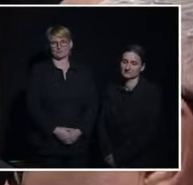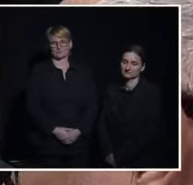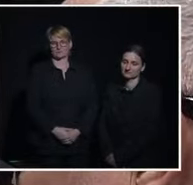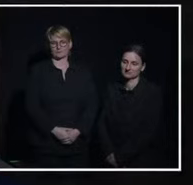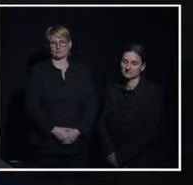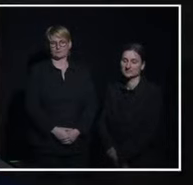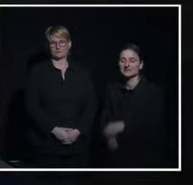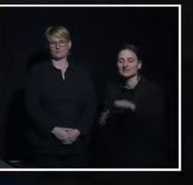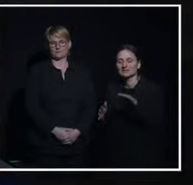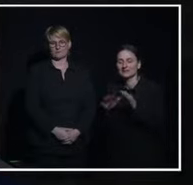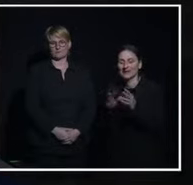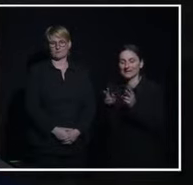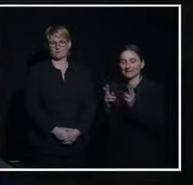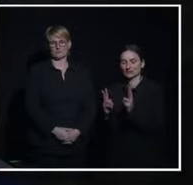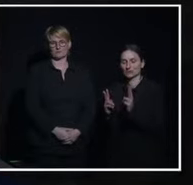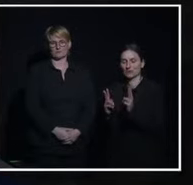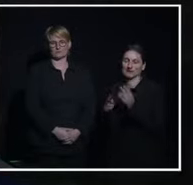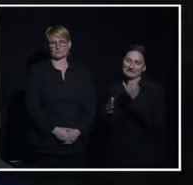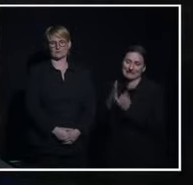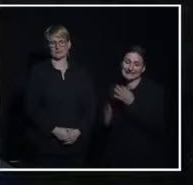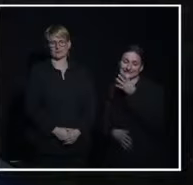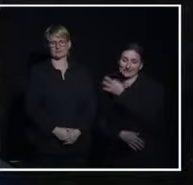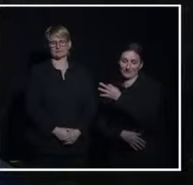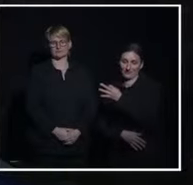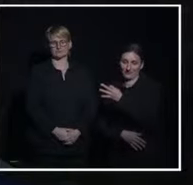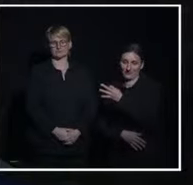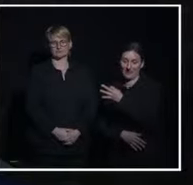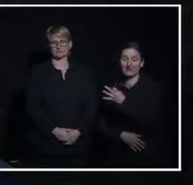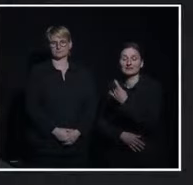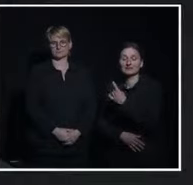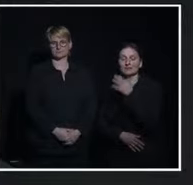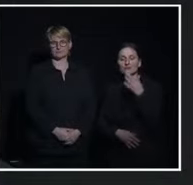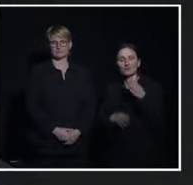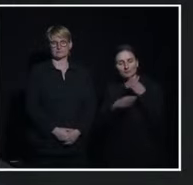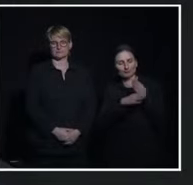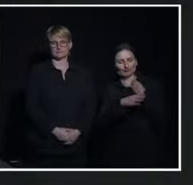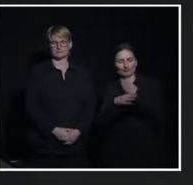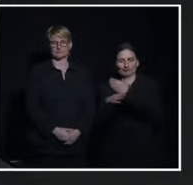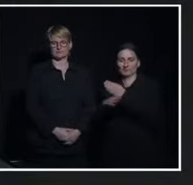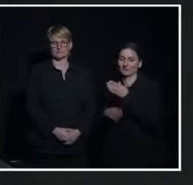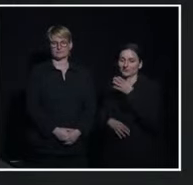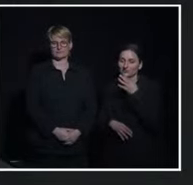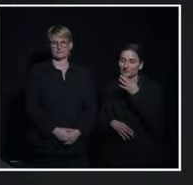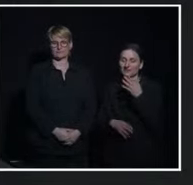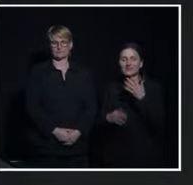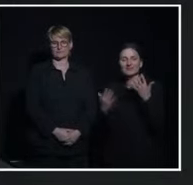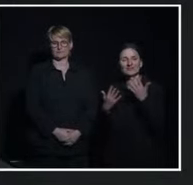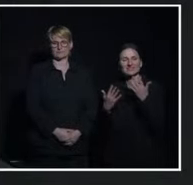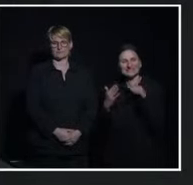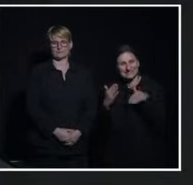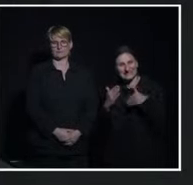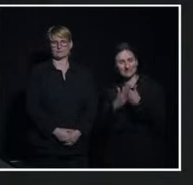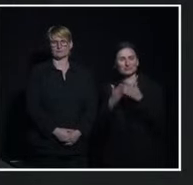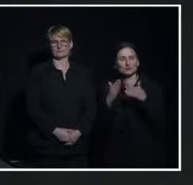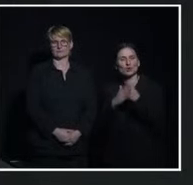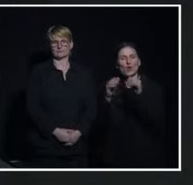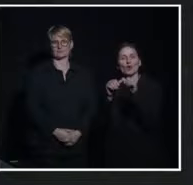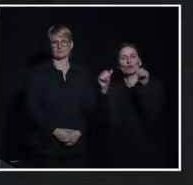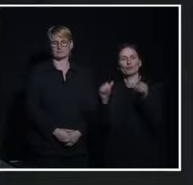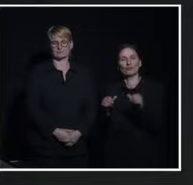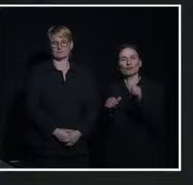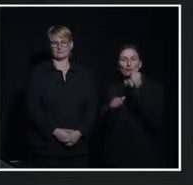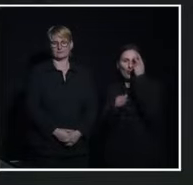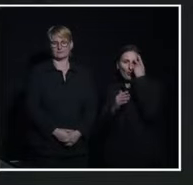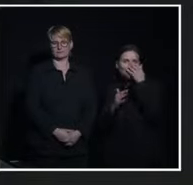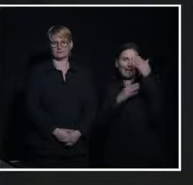Und vielleicht noch eine letzte Frage. Sie kommen ja auch viel in der Gegend rum. Welche neue Form oder gibt es eine neue Form der